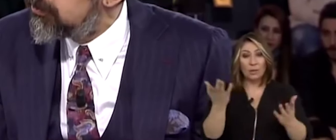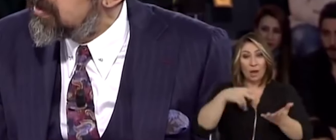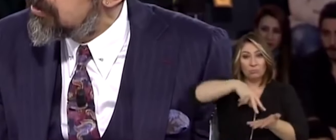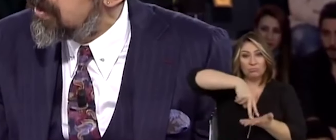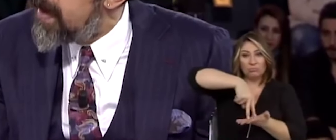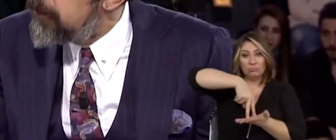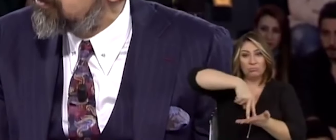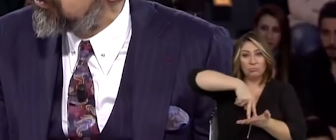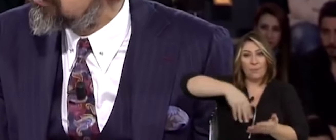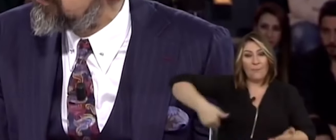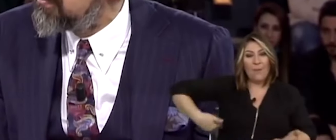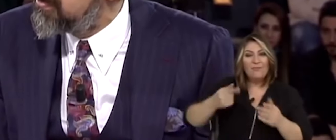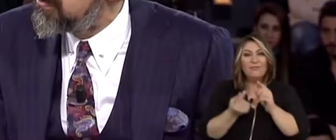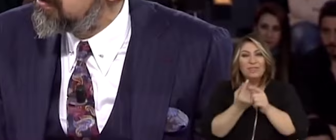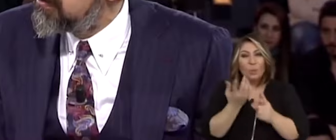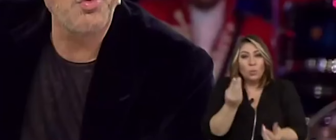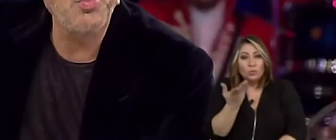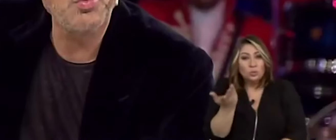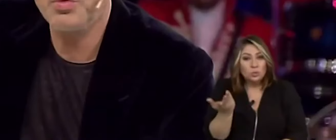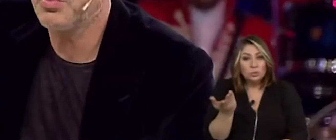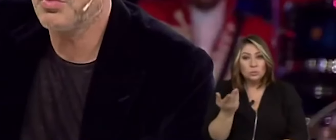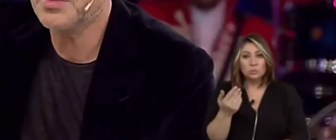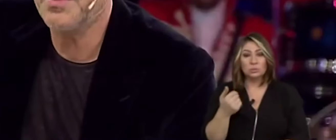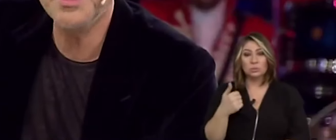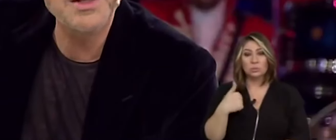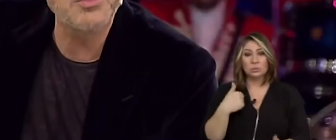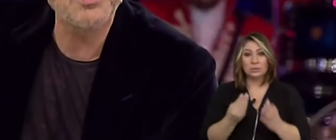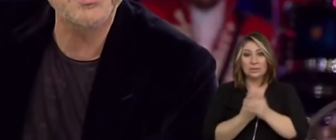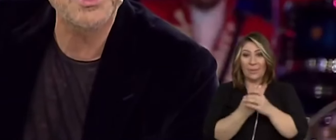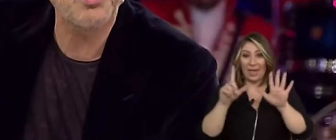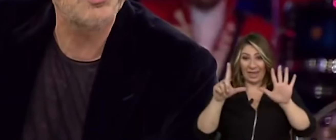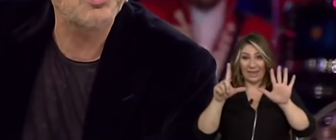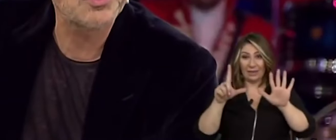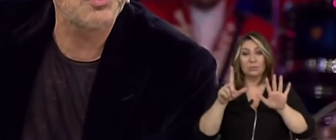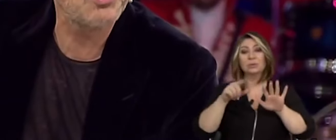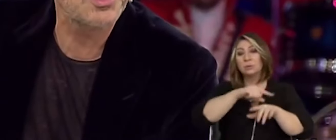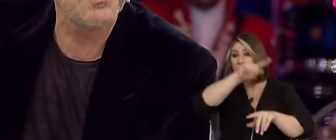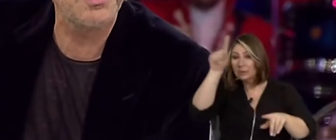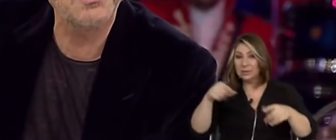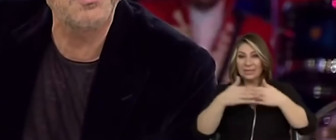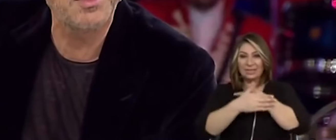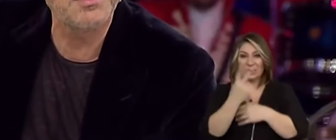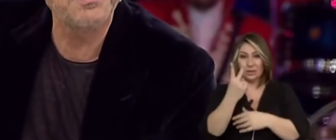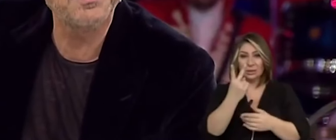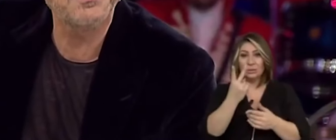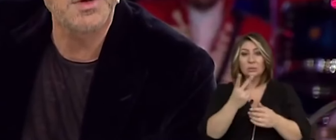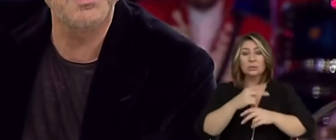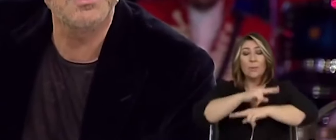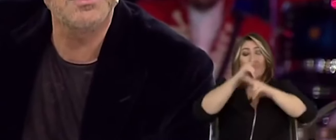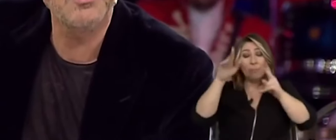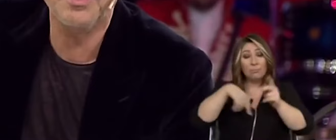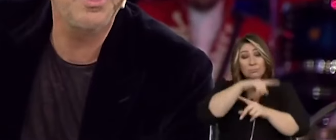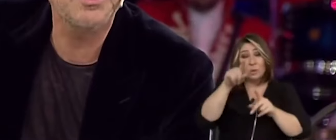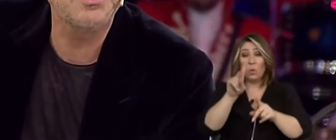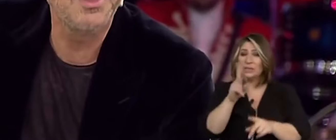ayakta durduktan sonra bel fıtığı olursun vallahi. Ben size sabah 7'de gidiyorum. Gece 2, 12, 13 saat falan ayaktayım yani. Çok zor bir şey.